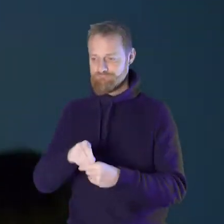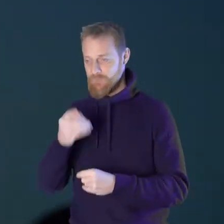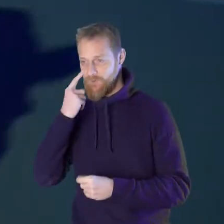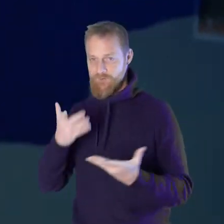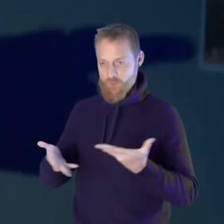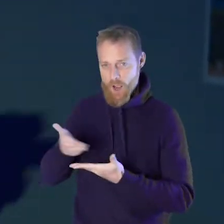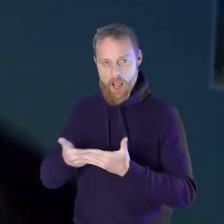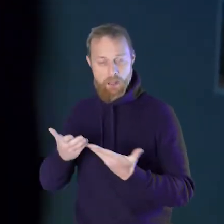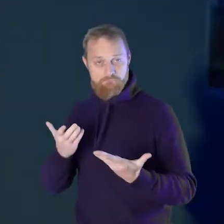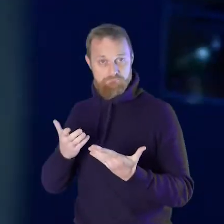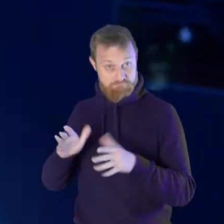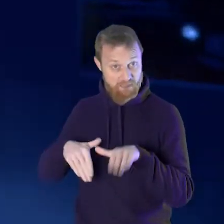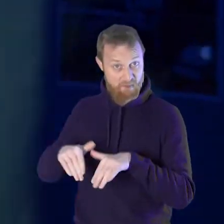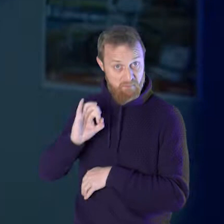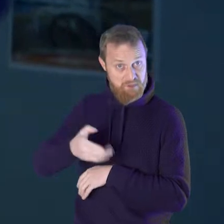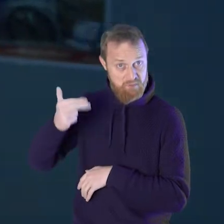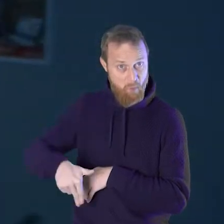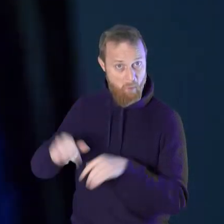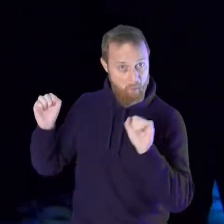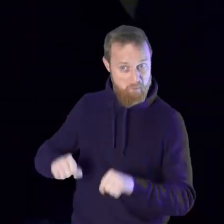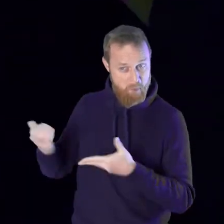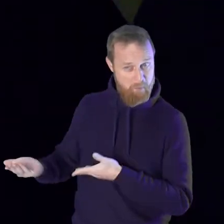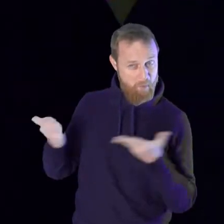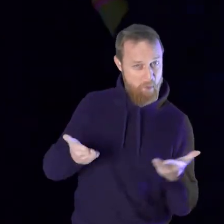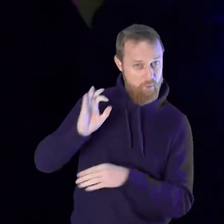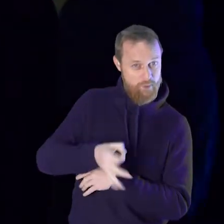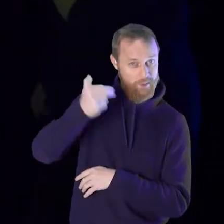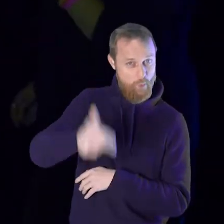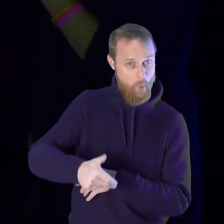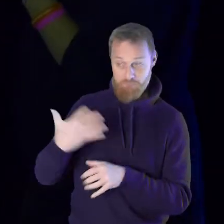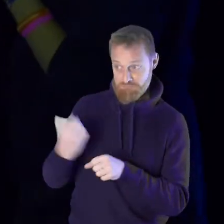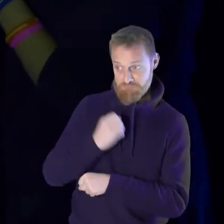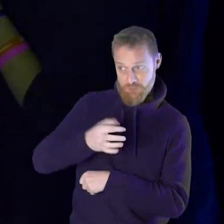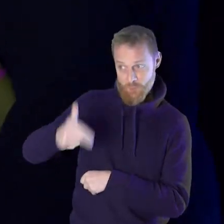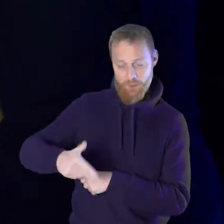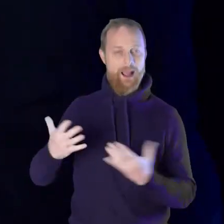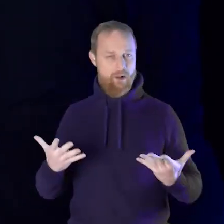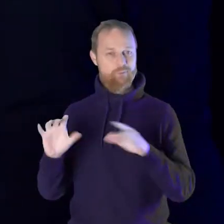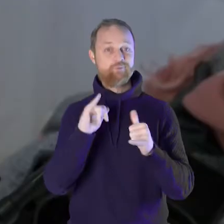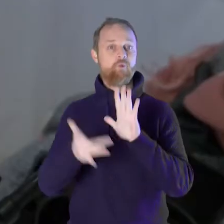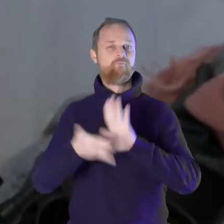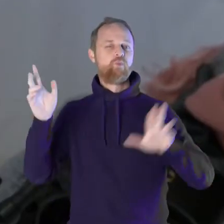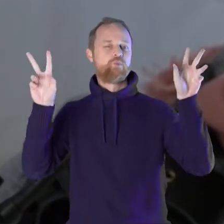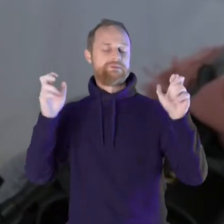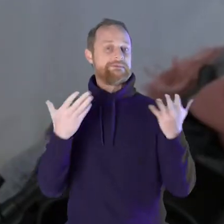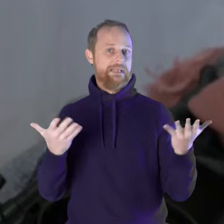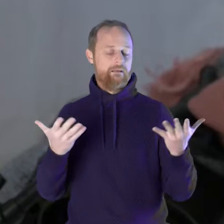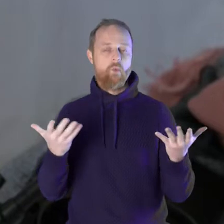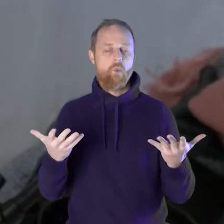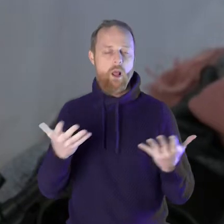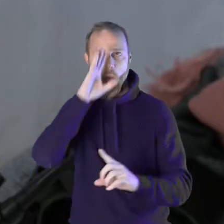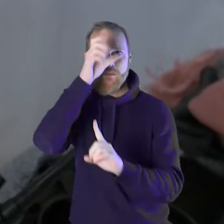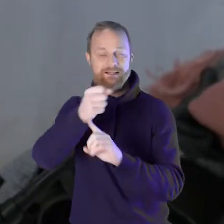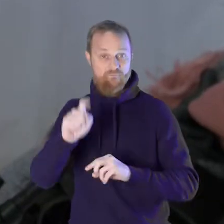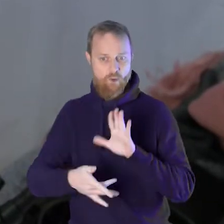voir si c'était faisable, si c'était plausible, si c'était voilà, si c'était réussi. Alors, un escape game, c'est un jeu